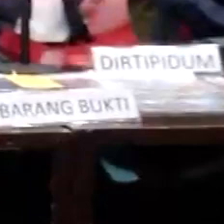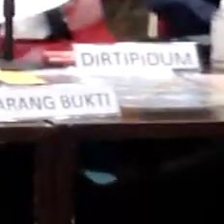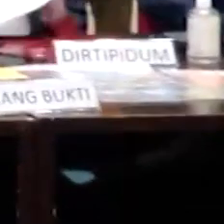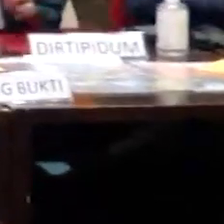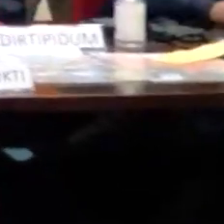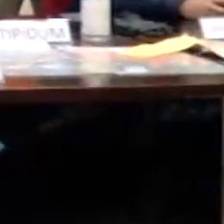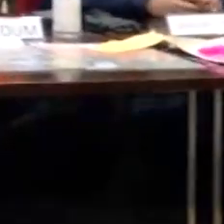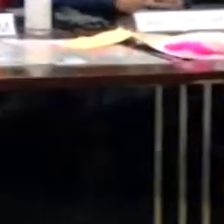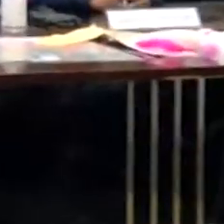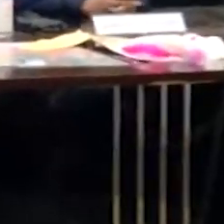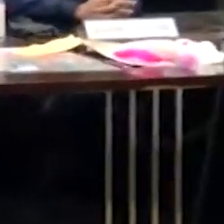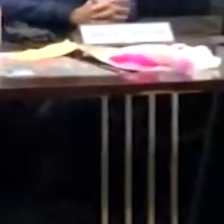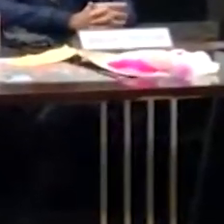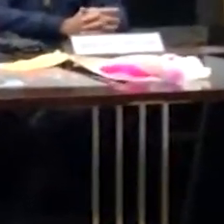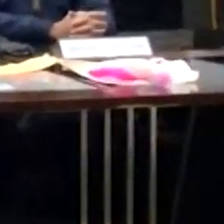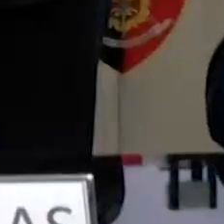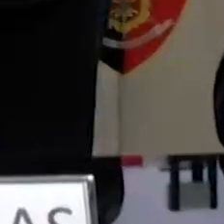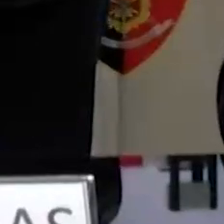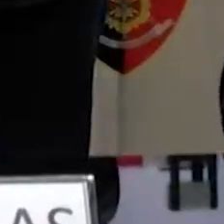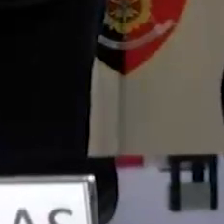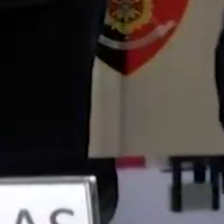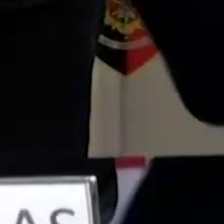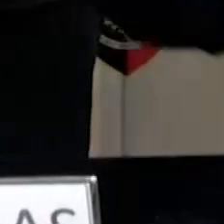terkait bisnis kejahatan tersebut.